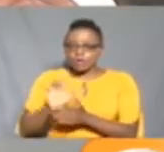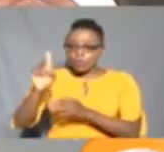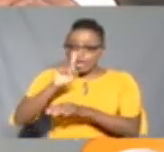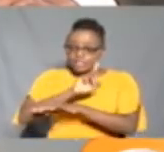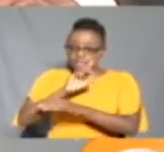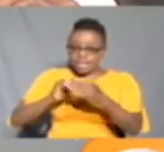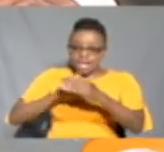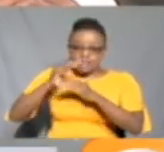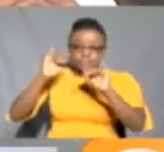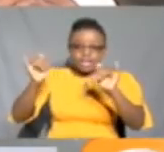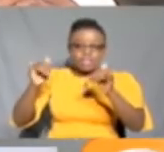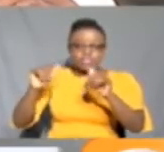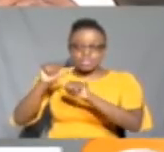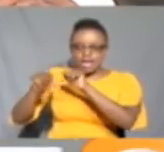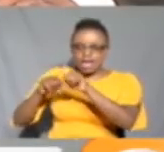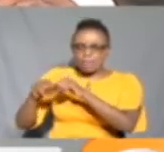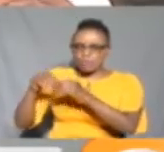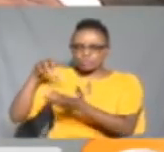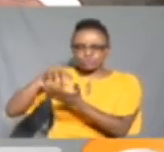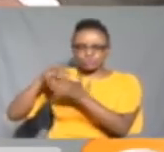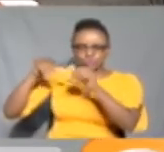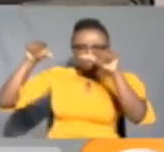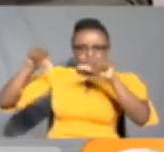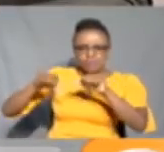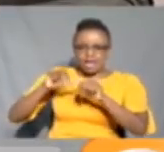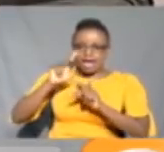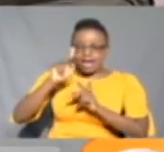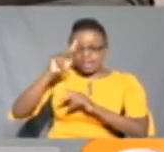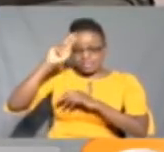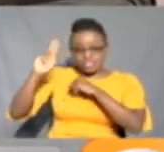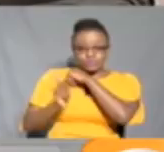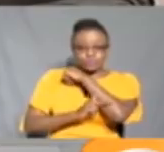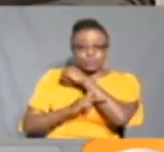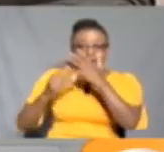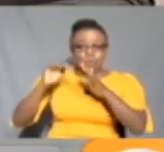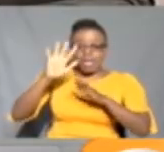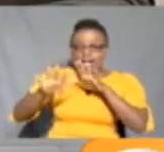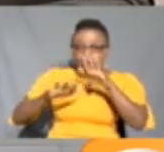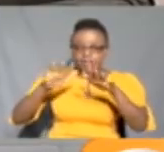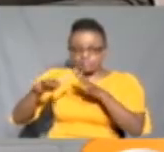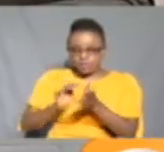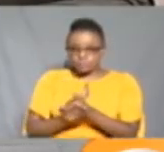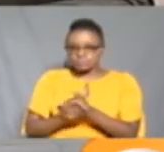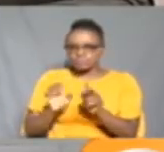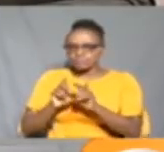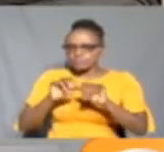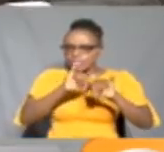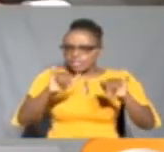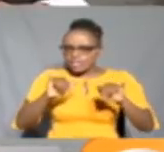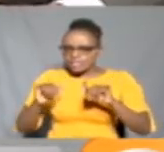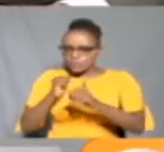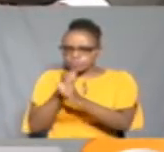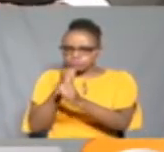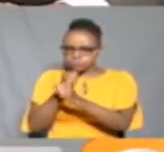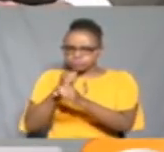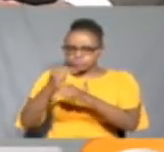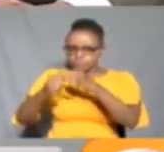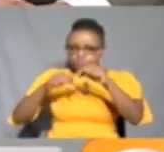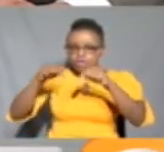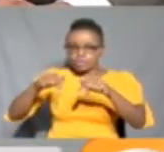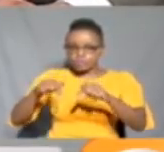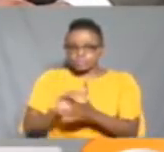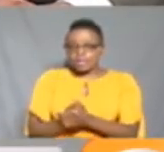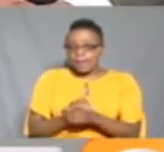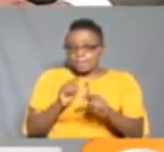Siku moja tu baada ya taarifa kuhusu hali duni katika hospitali ya Kirugoya, kaunti ya Kirinyaga, shughuli za usafi zilifanyika hospitalini humo hii